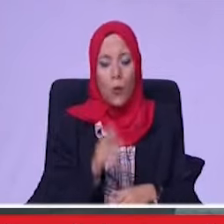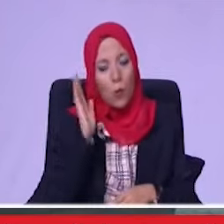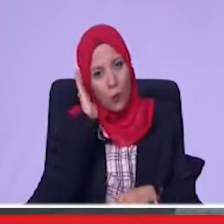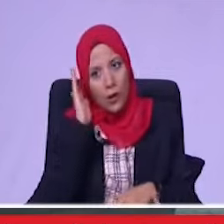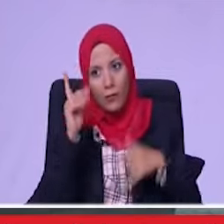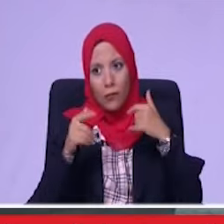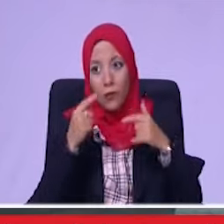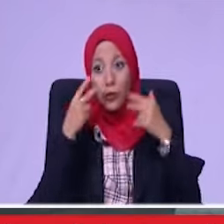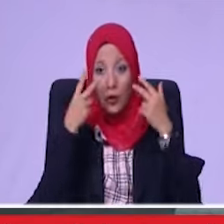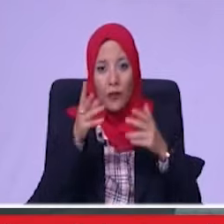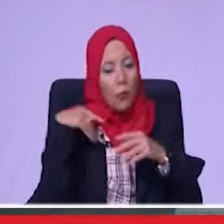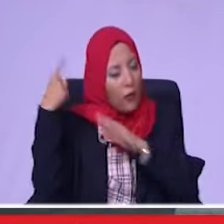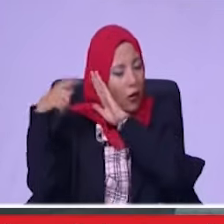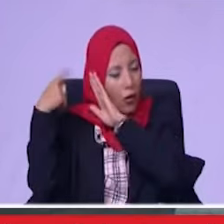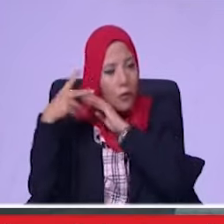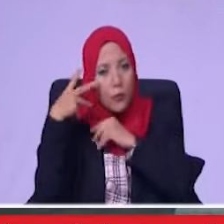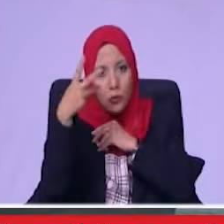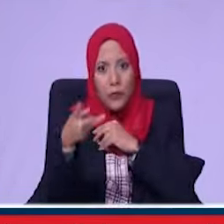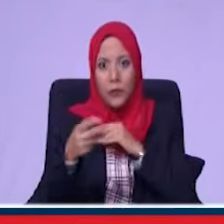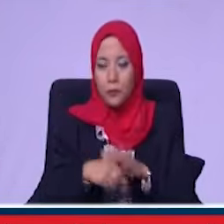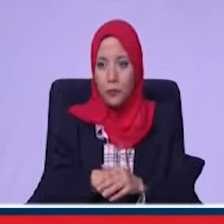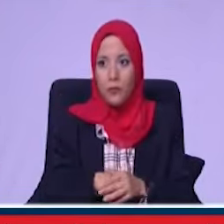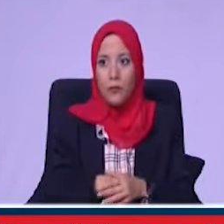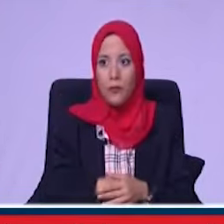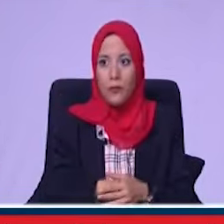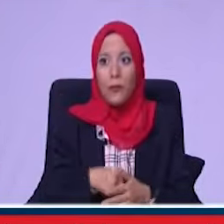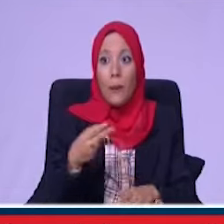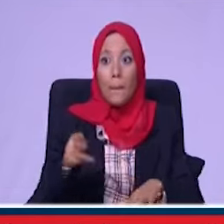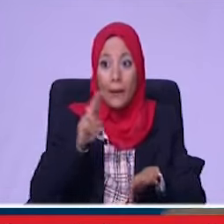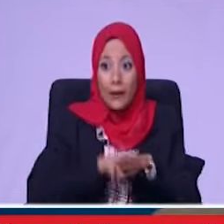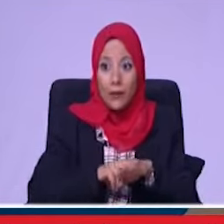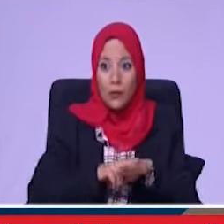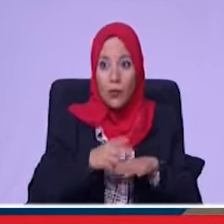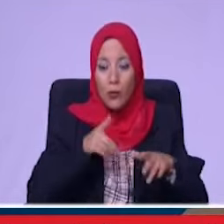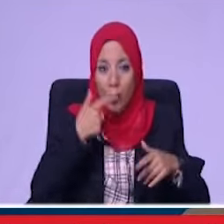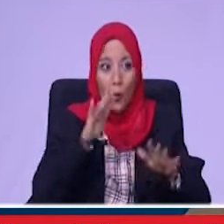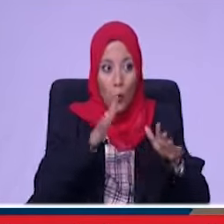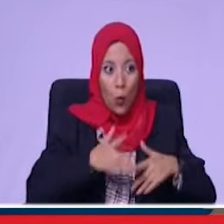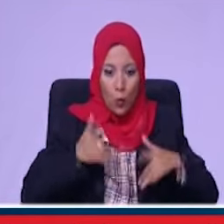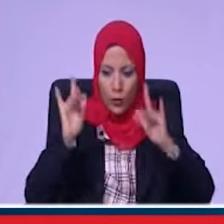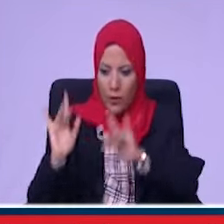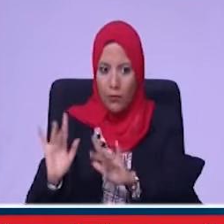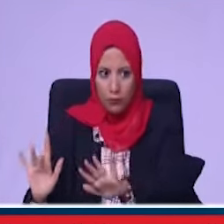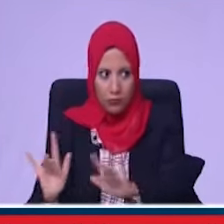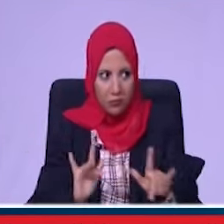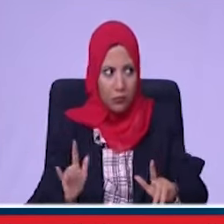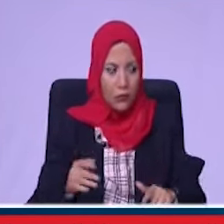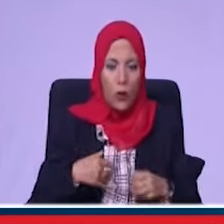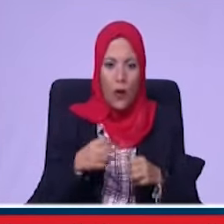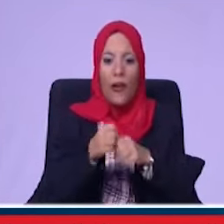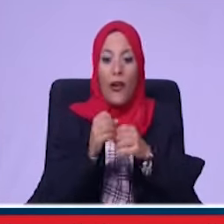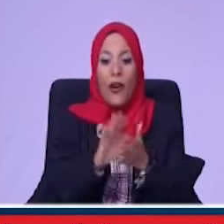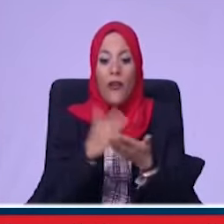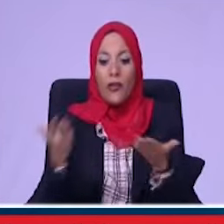رأى يعني رؤية يعني في المنام وقال له اقعد هنا كده هوت وافتح المصحف